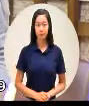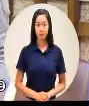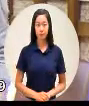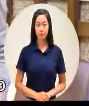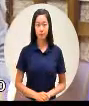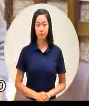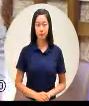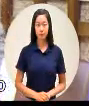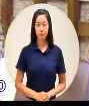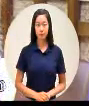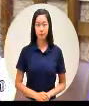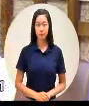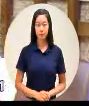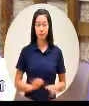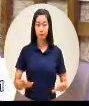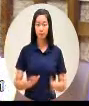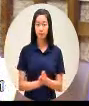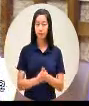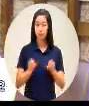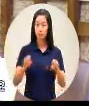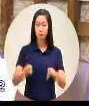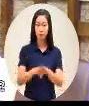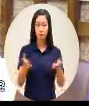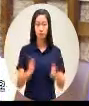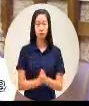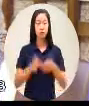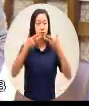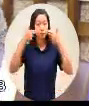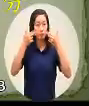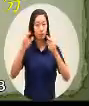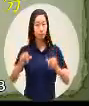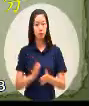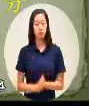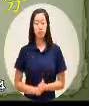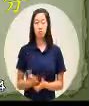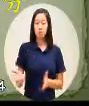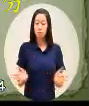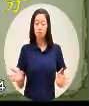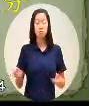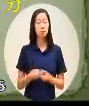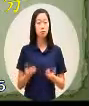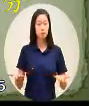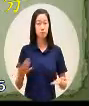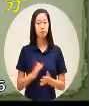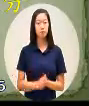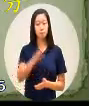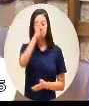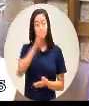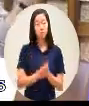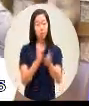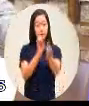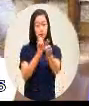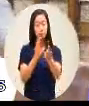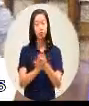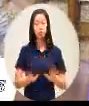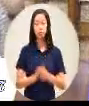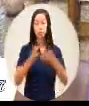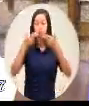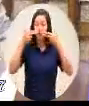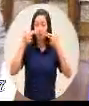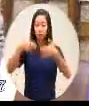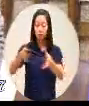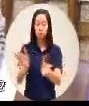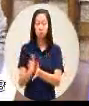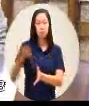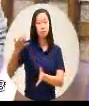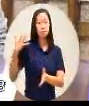好，我就从这个议题来谈，就是说原住民的加分何去何从，跟议长报告。我们原住民在过去基